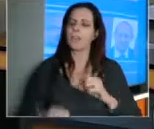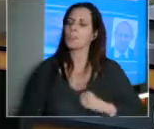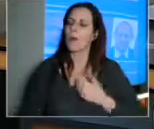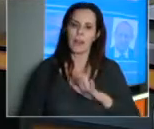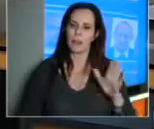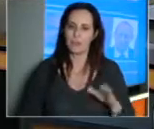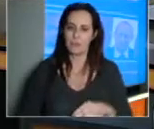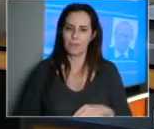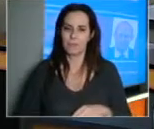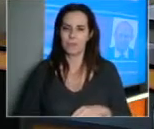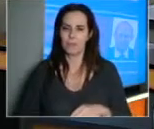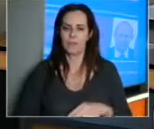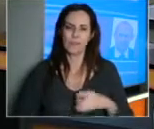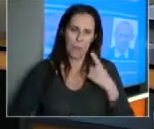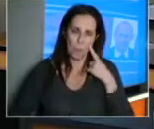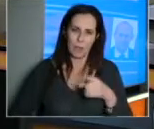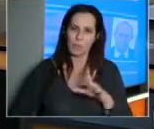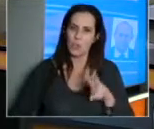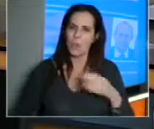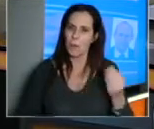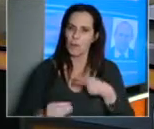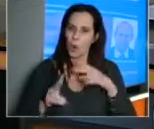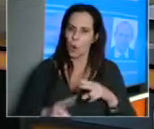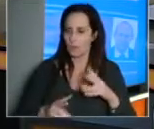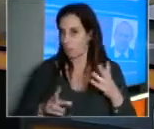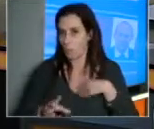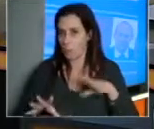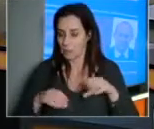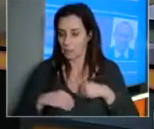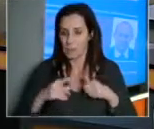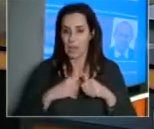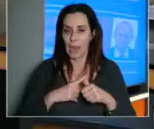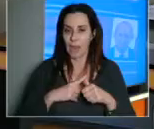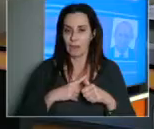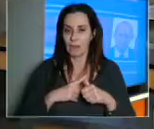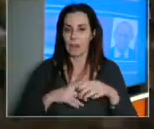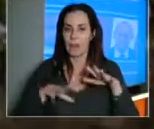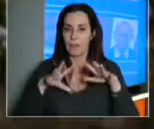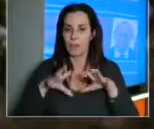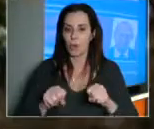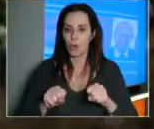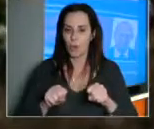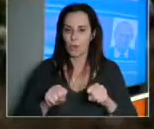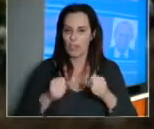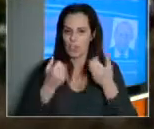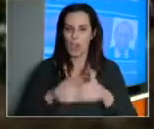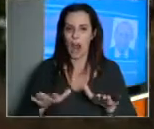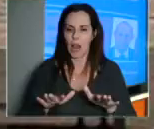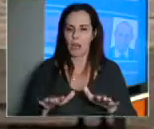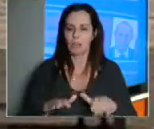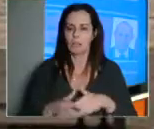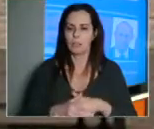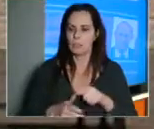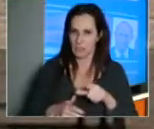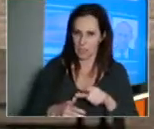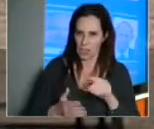הלב על ארגון מולד. לא, לא, בוא נראה אם יש משהו שאנחנו יכולים להסכים או לא להסכים. אחד, מפעל ההתנחלויות בלבבות נכשל. כן, הם